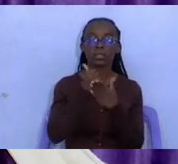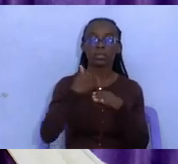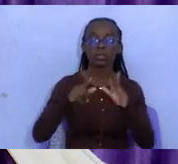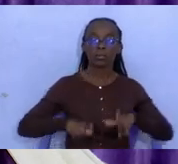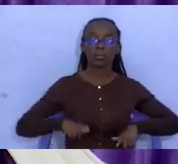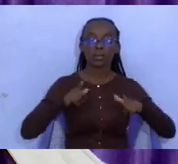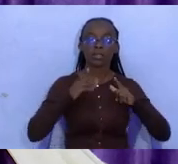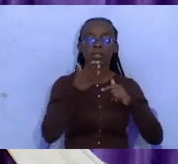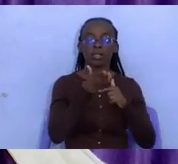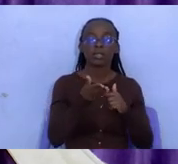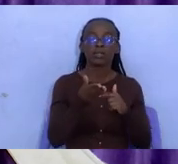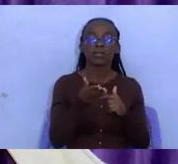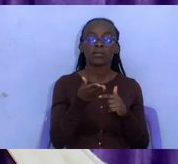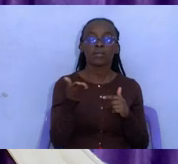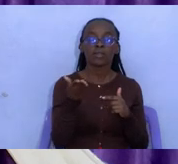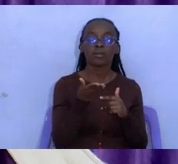yao.